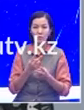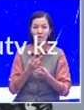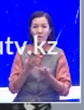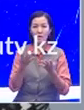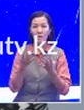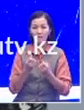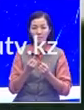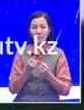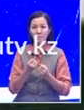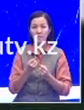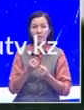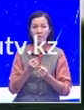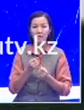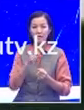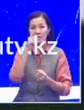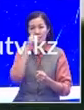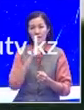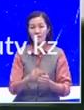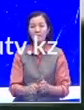воспринимал игру негативно.